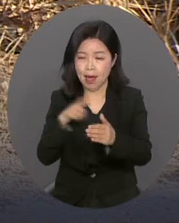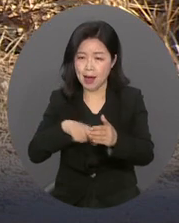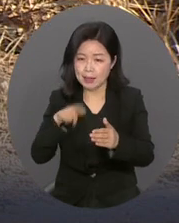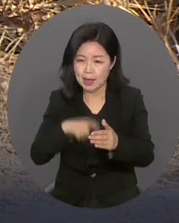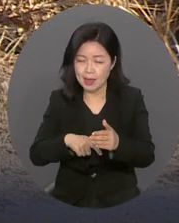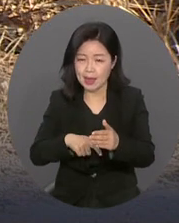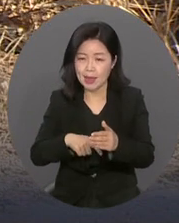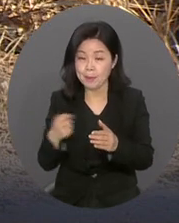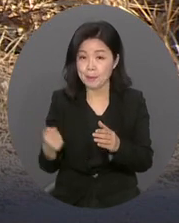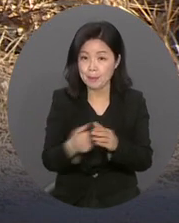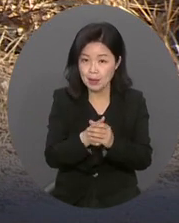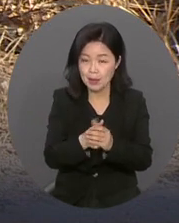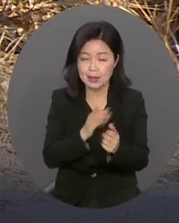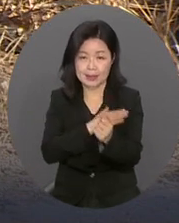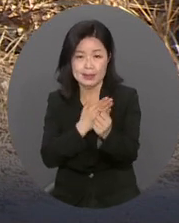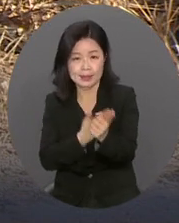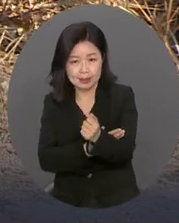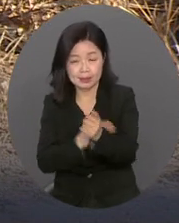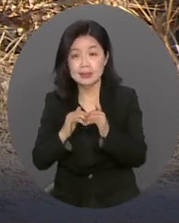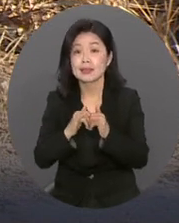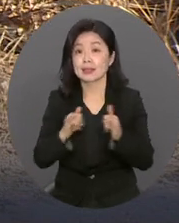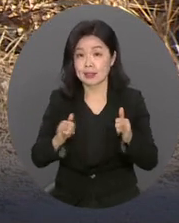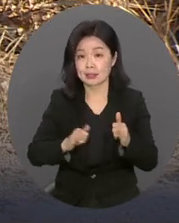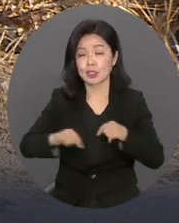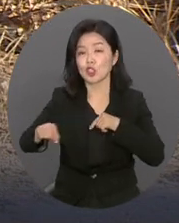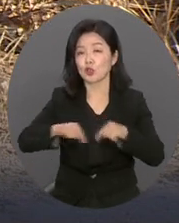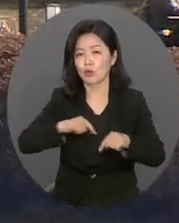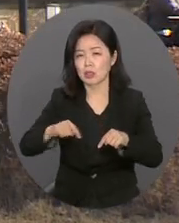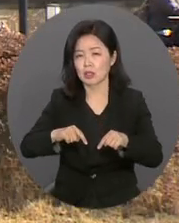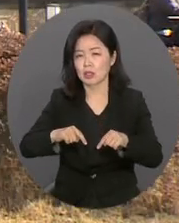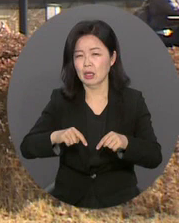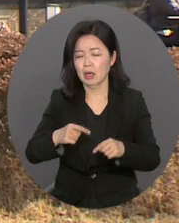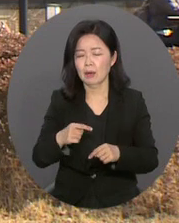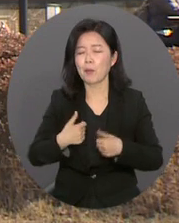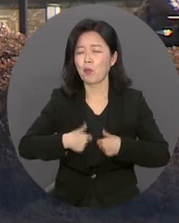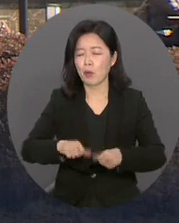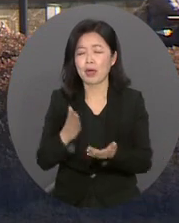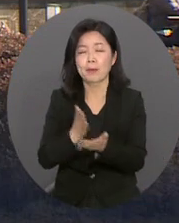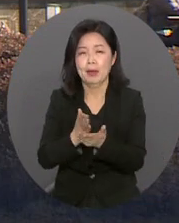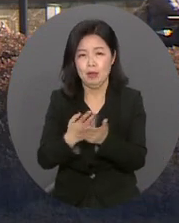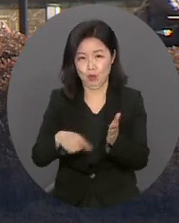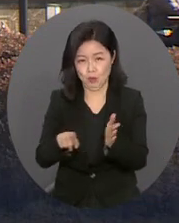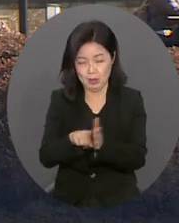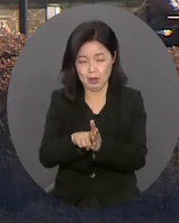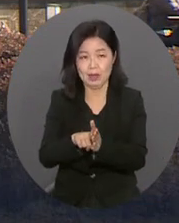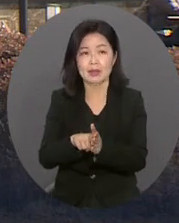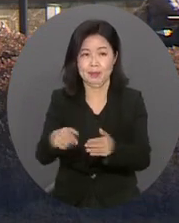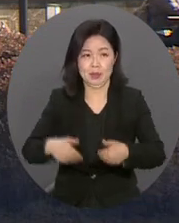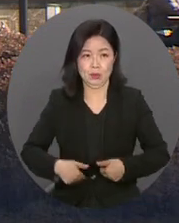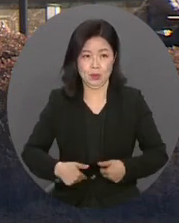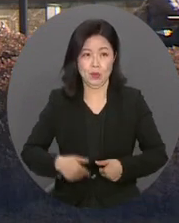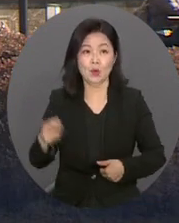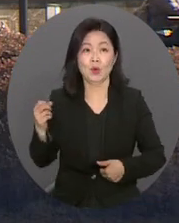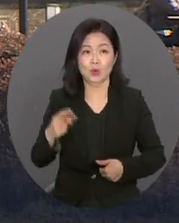재주 있는 사람, 능력 있는 사람, 유능한 사람이 정치를 안 하게 되거든요. 당권 분쟁이나 아니면 권력